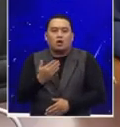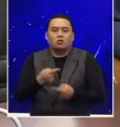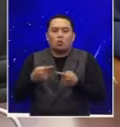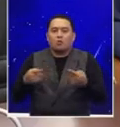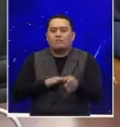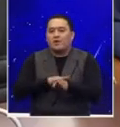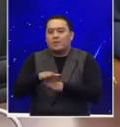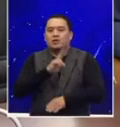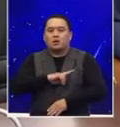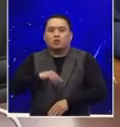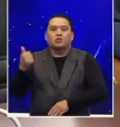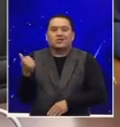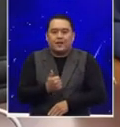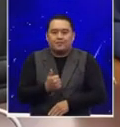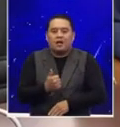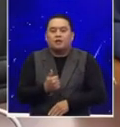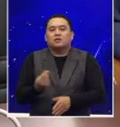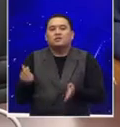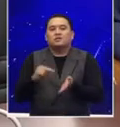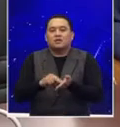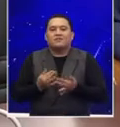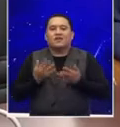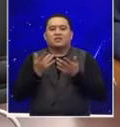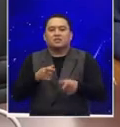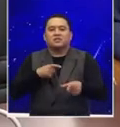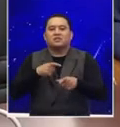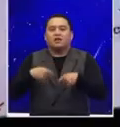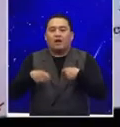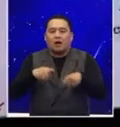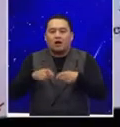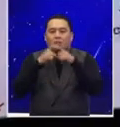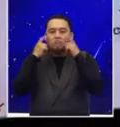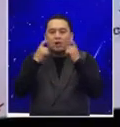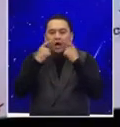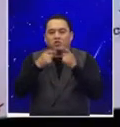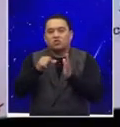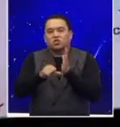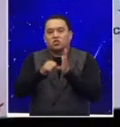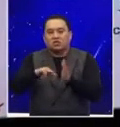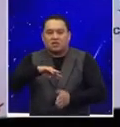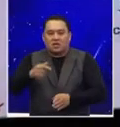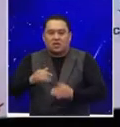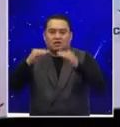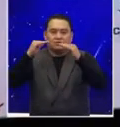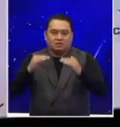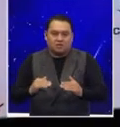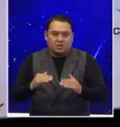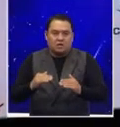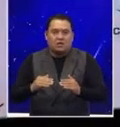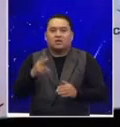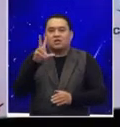о проделанной за неделю работе. Цены на самый востребованный товар года – маски – снизились до 60 тенге.